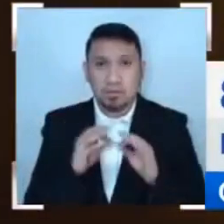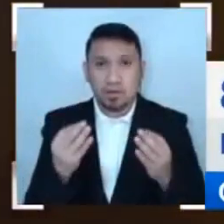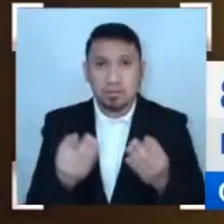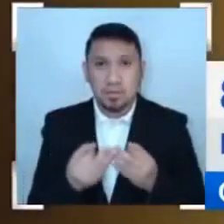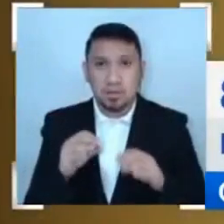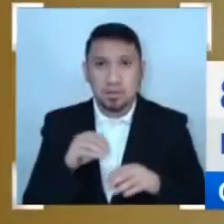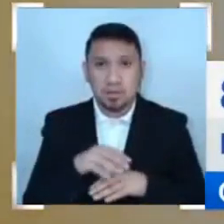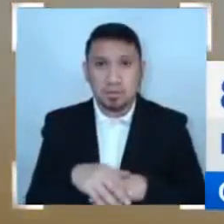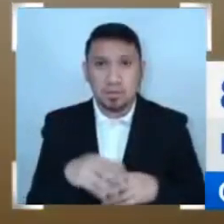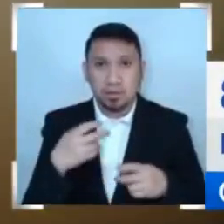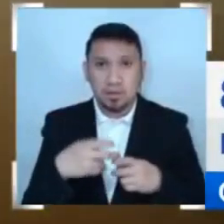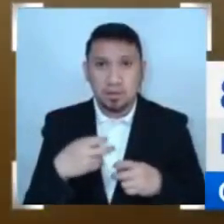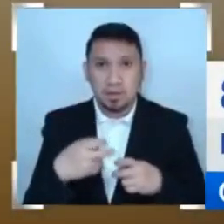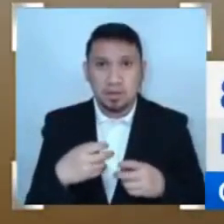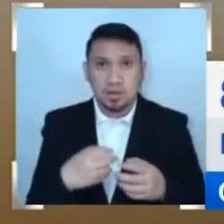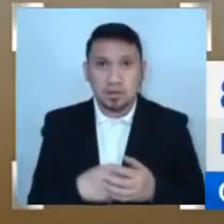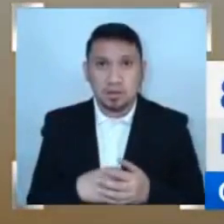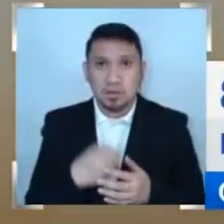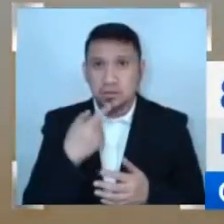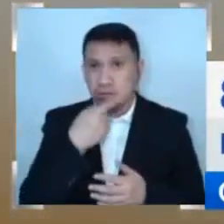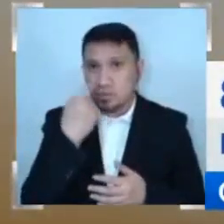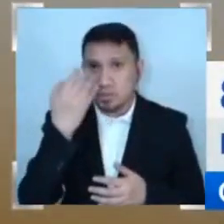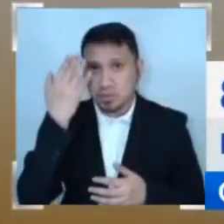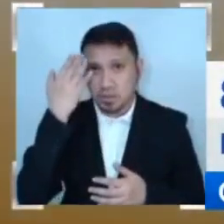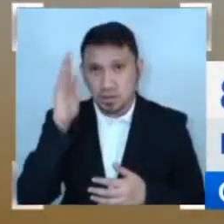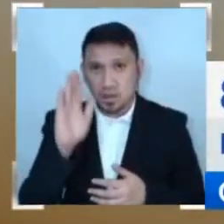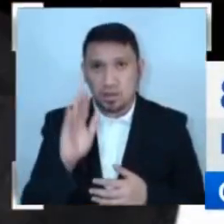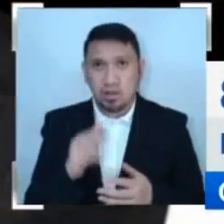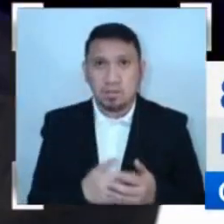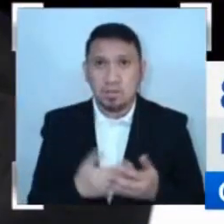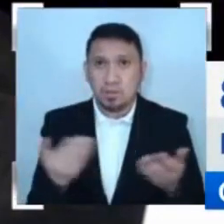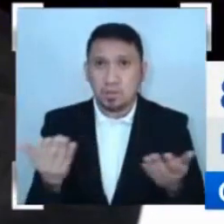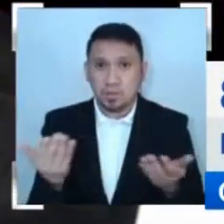po kami kasi hindi namin malaman kung saan kami papasok.